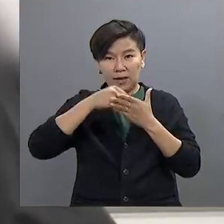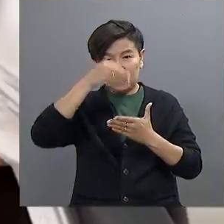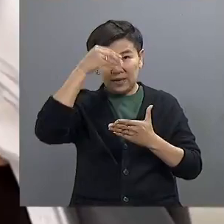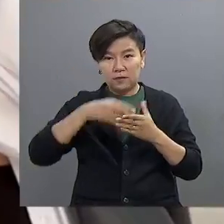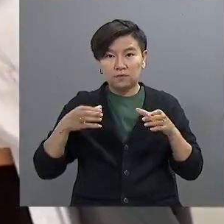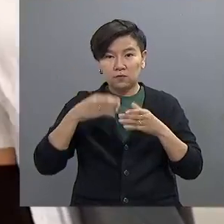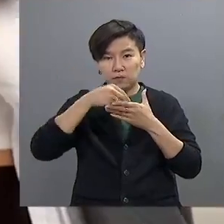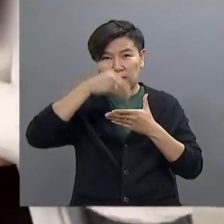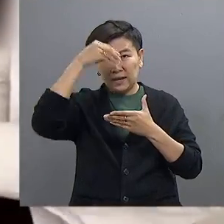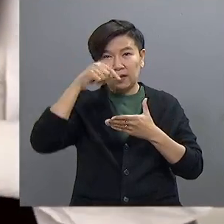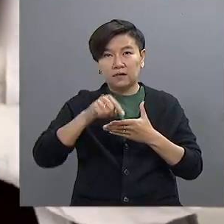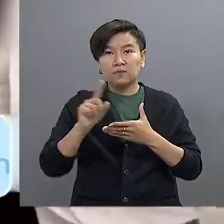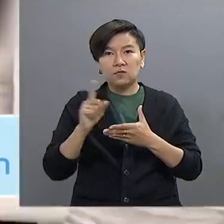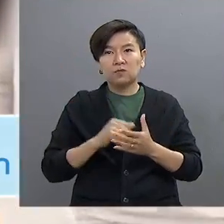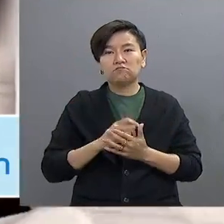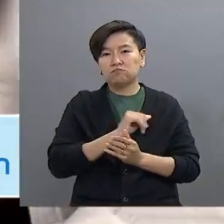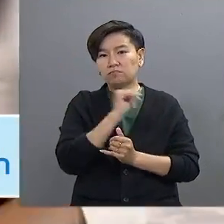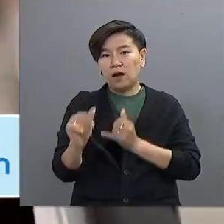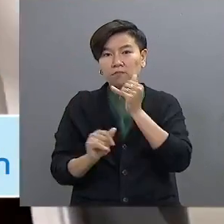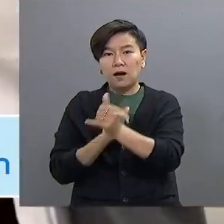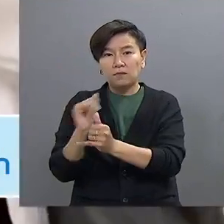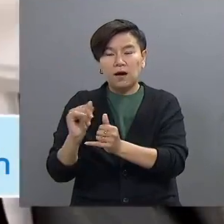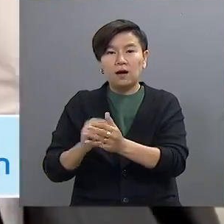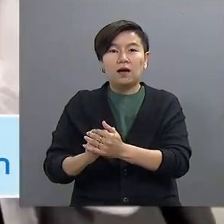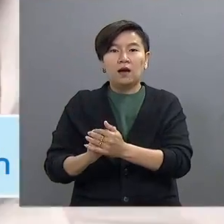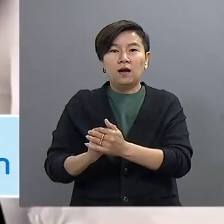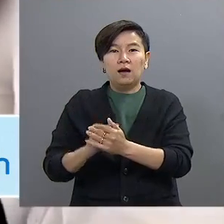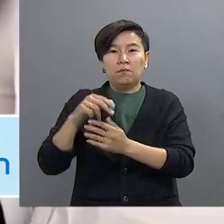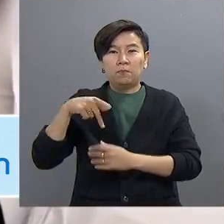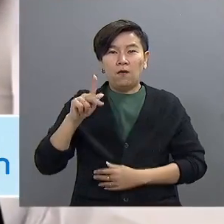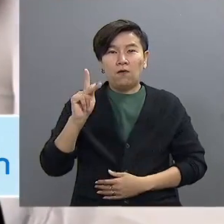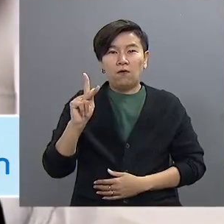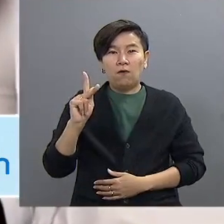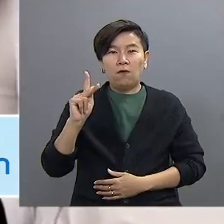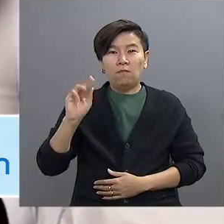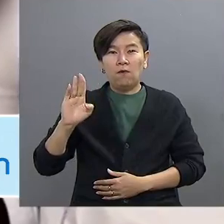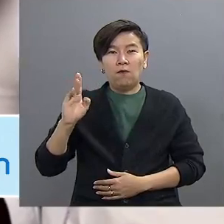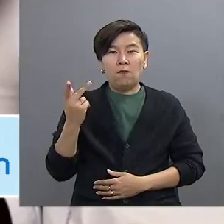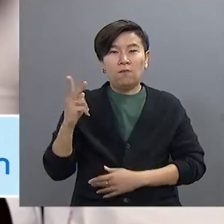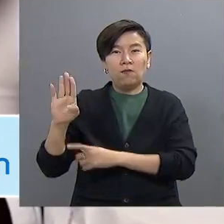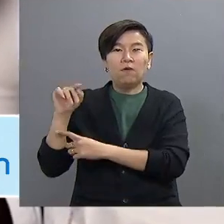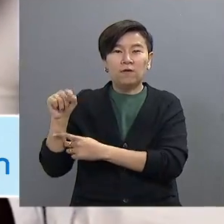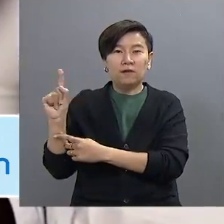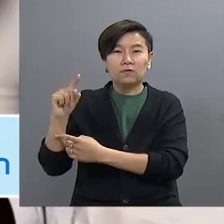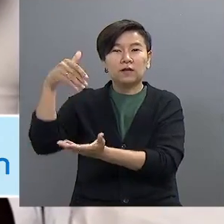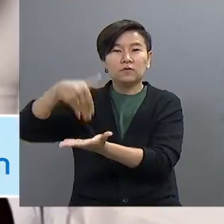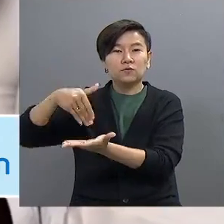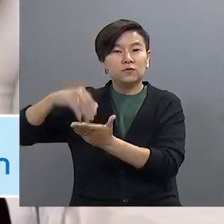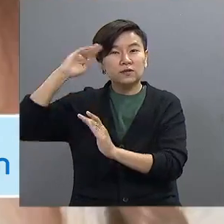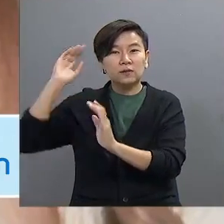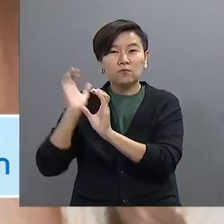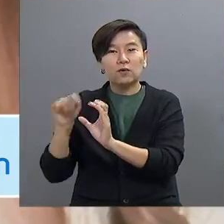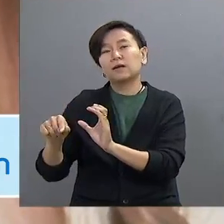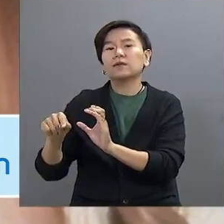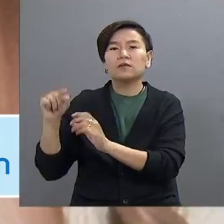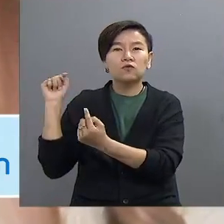แจ้งความบก.ปคบนะคะนั่นก็คือกองบังคับการปราบปรามการกระทำความผิดเกี่ยวกับการคุ้ม